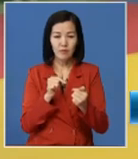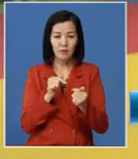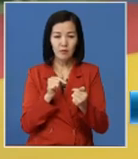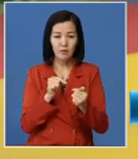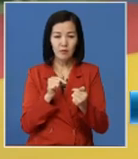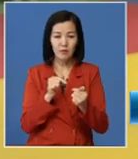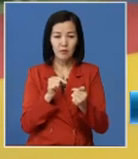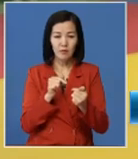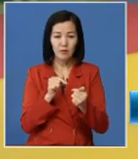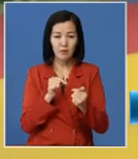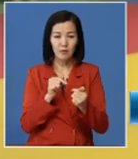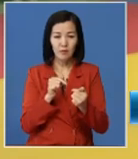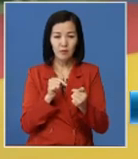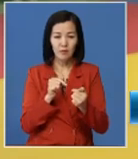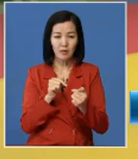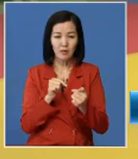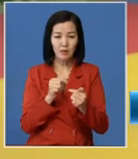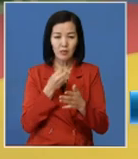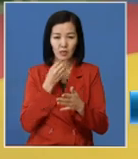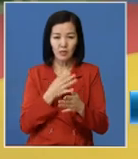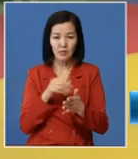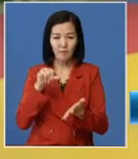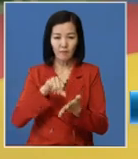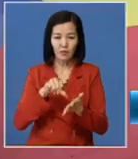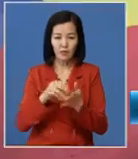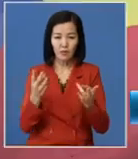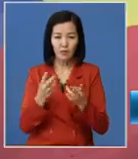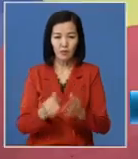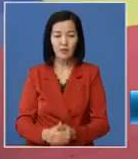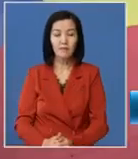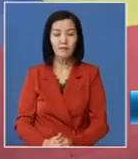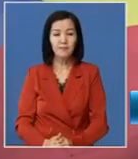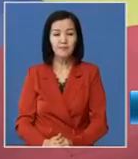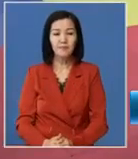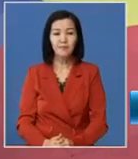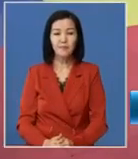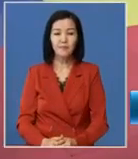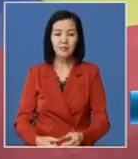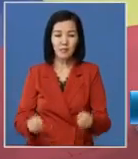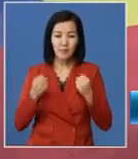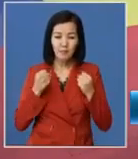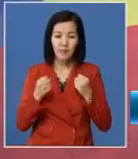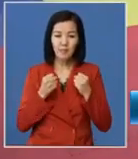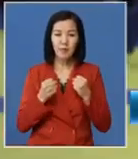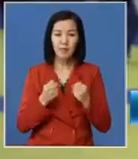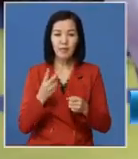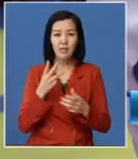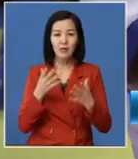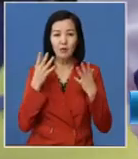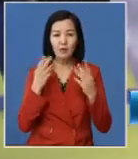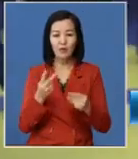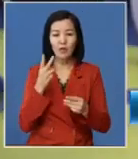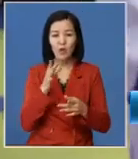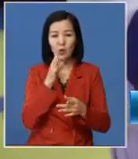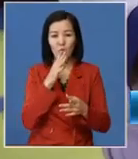алдыға жүргізіп алдына 40-қа шығу деген қатысты соны дайындап отыр. Балуандар күніне екі уақыттан 2 сағат дайындалады.